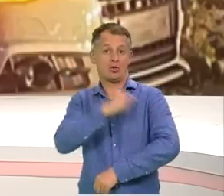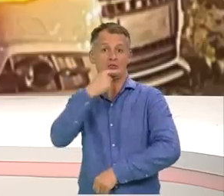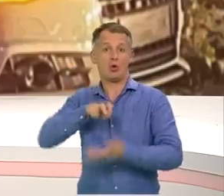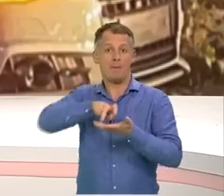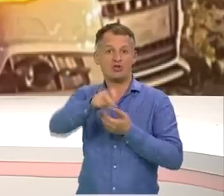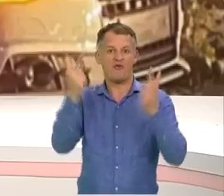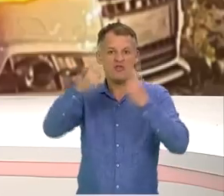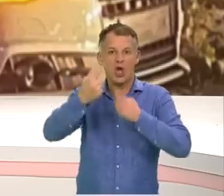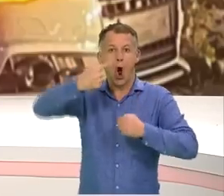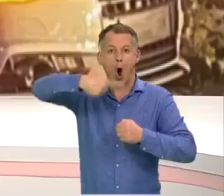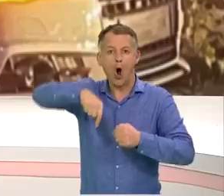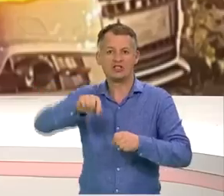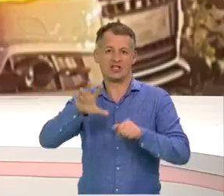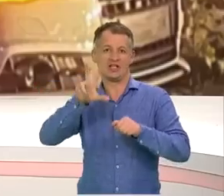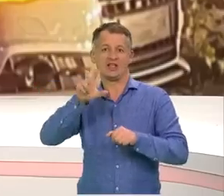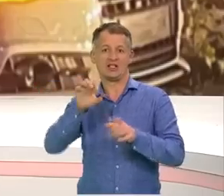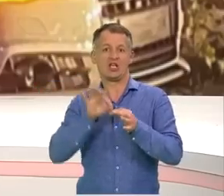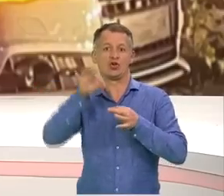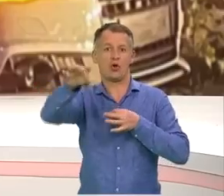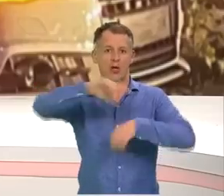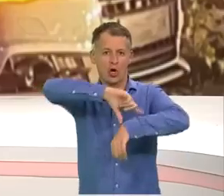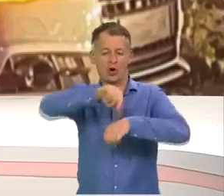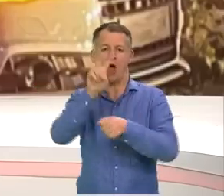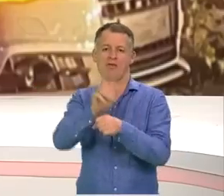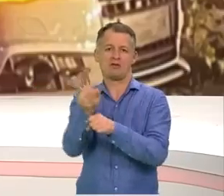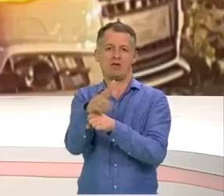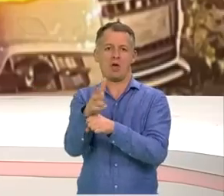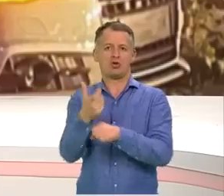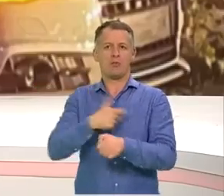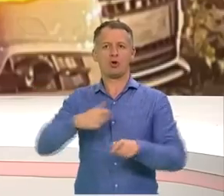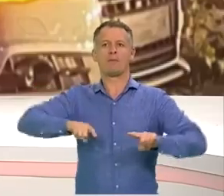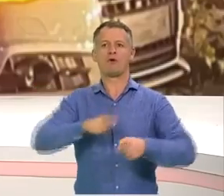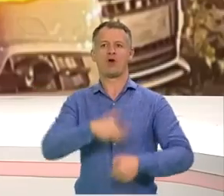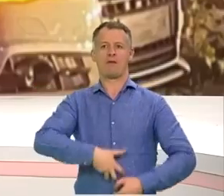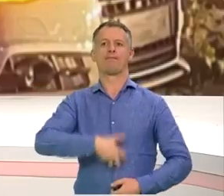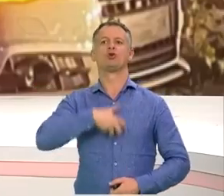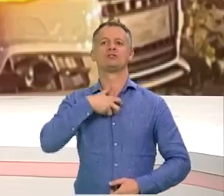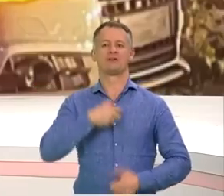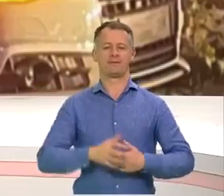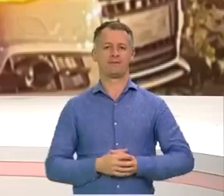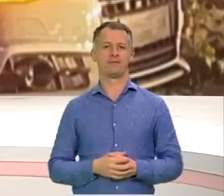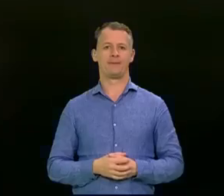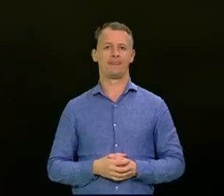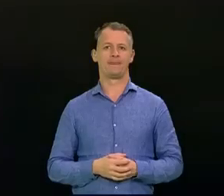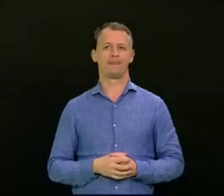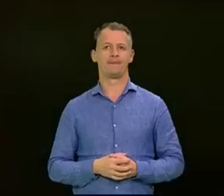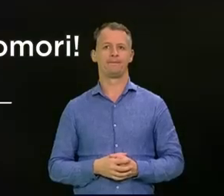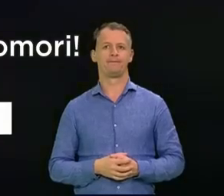cu peste 130 de km pe oră. Avertizez, urmează imagini și detalii care vă pot afecta emoțional.